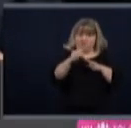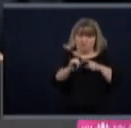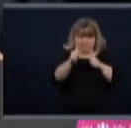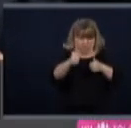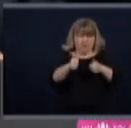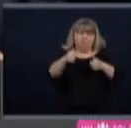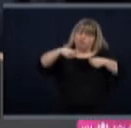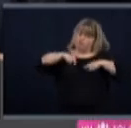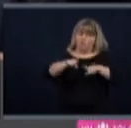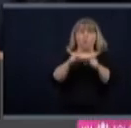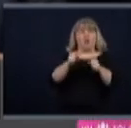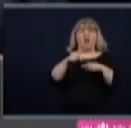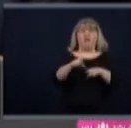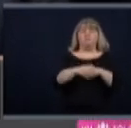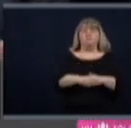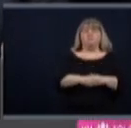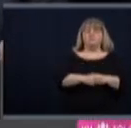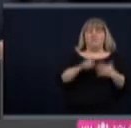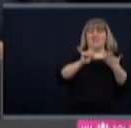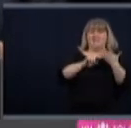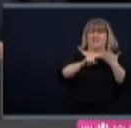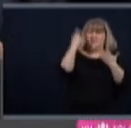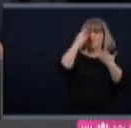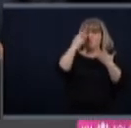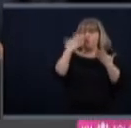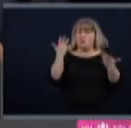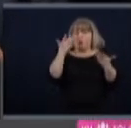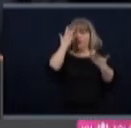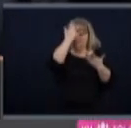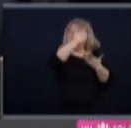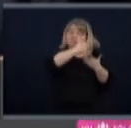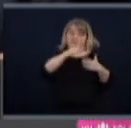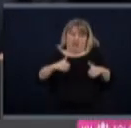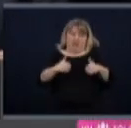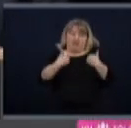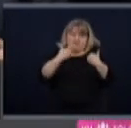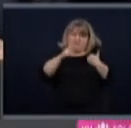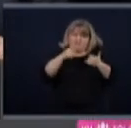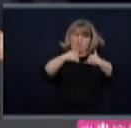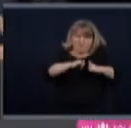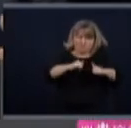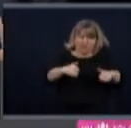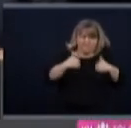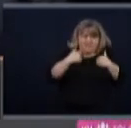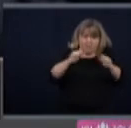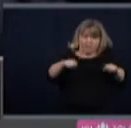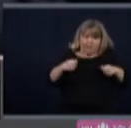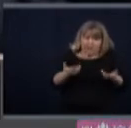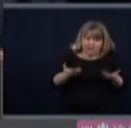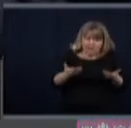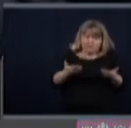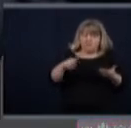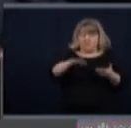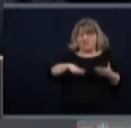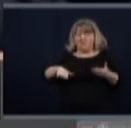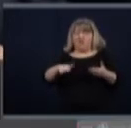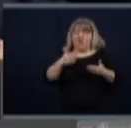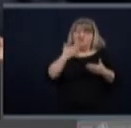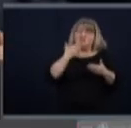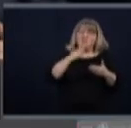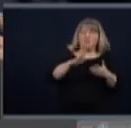raison, je dirais, c'est parce que la vie doit continuer. Les enfants, là, je pense que c'est bon qu'ils revoient leurs amis,